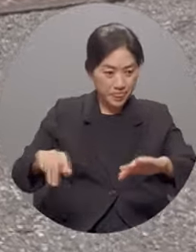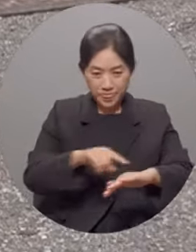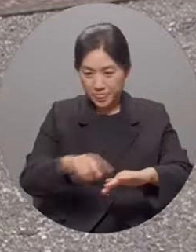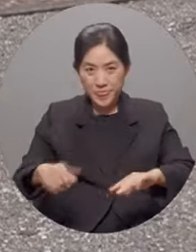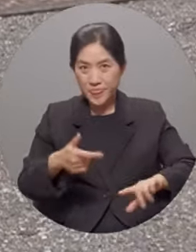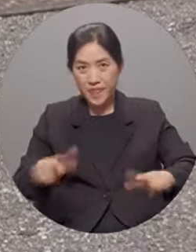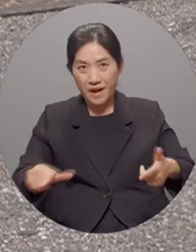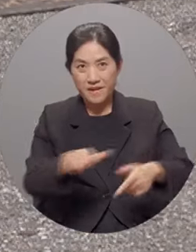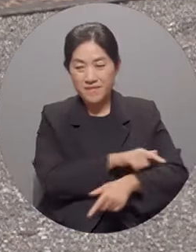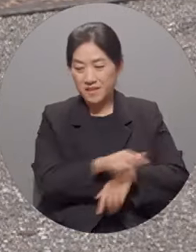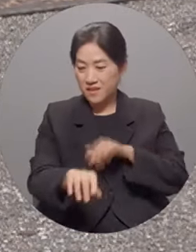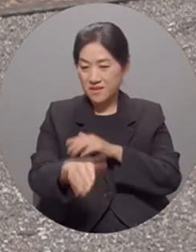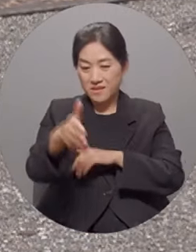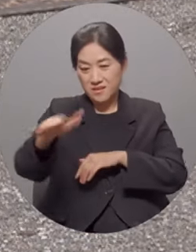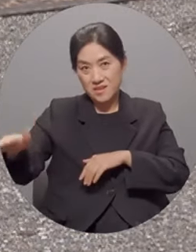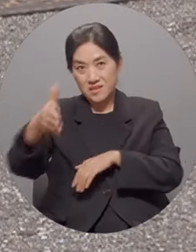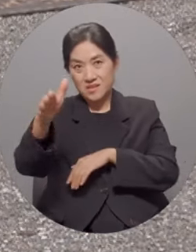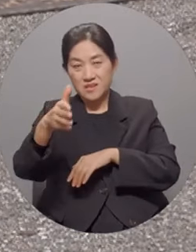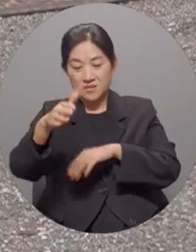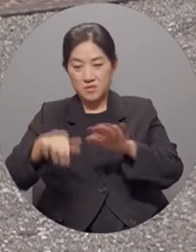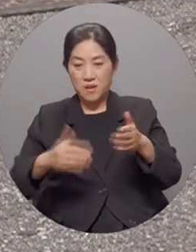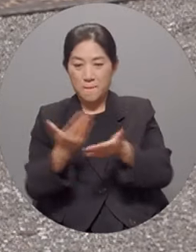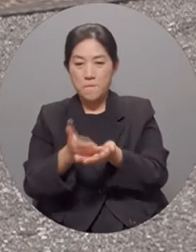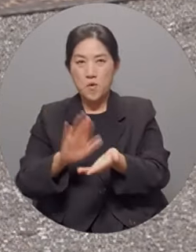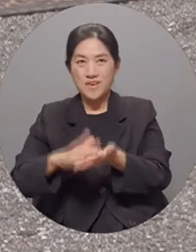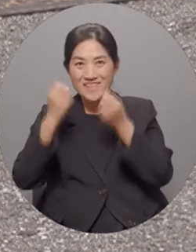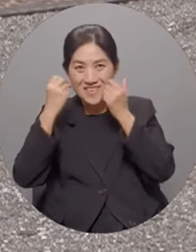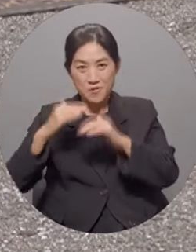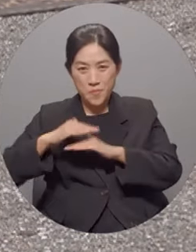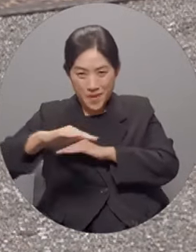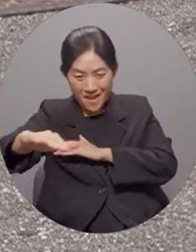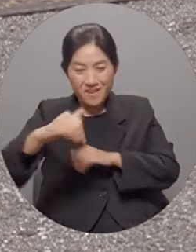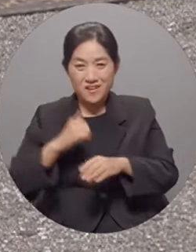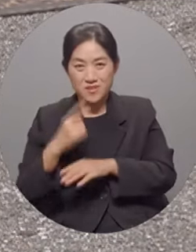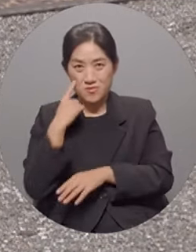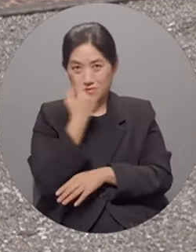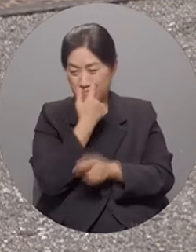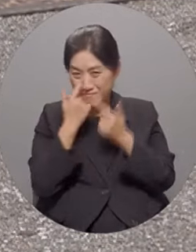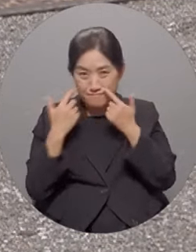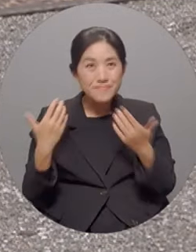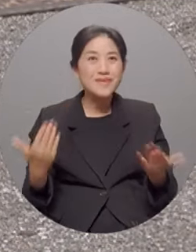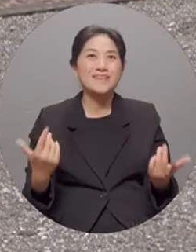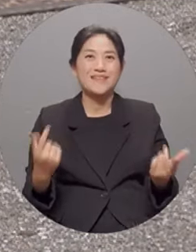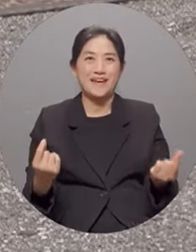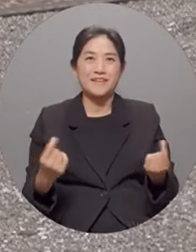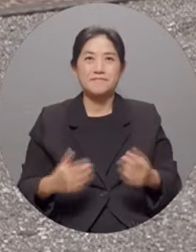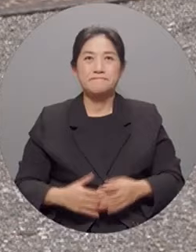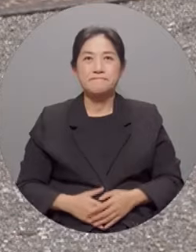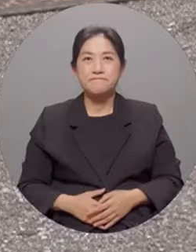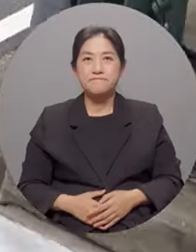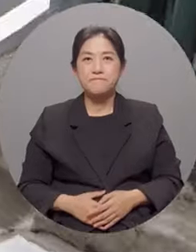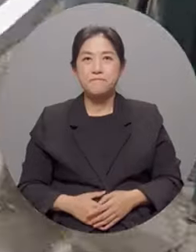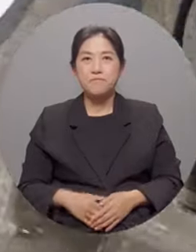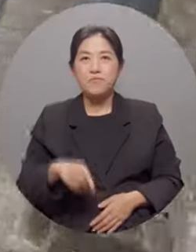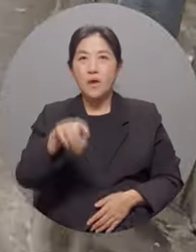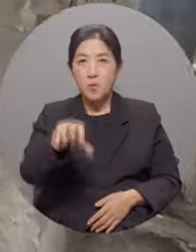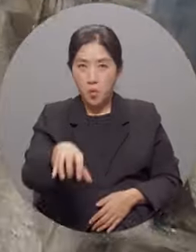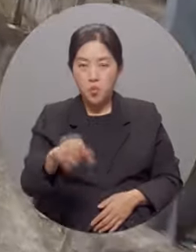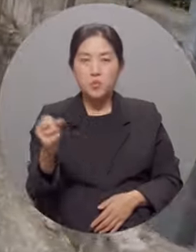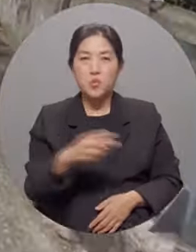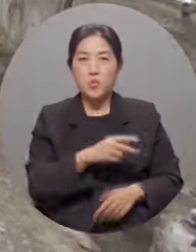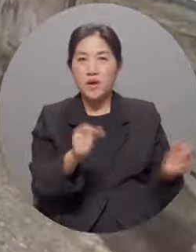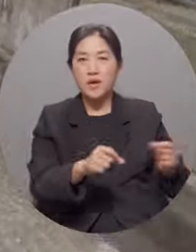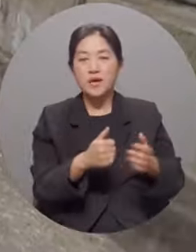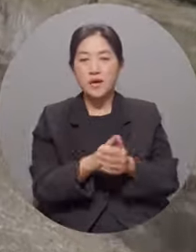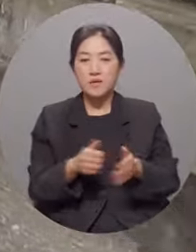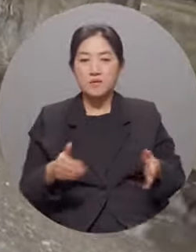제 오른쪽에 있는 도로는 포장을 새롭게 했다는 것을 육안으로도 쉽게 확인할 수 있습니다. 이곳을 비롯해 인근